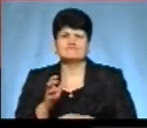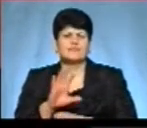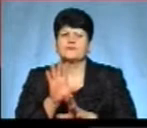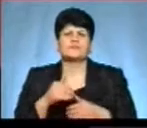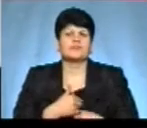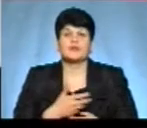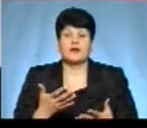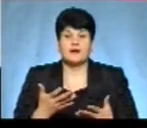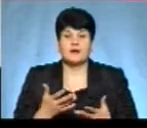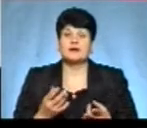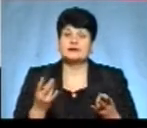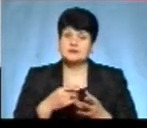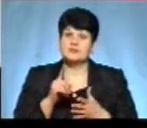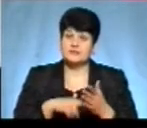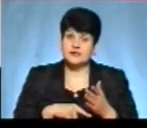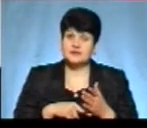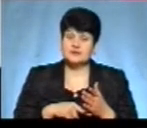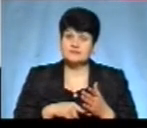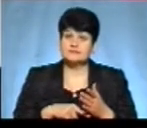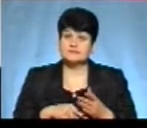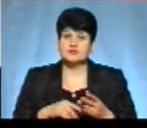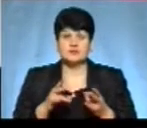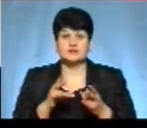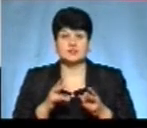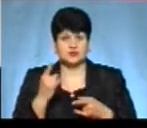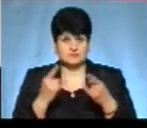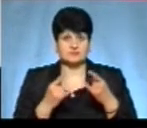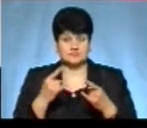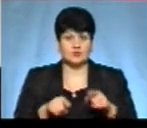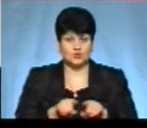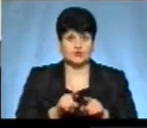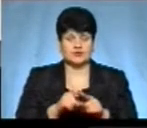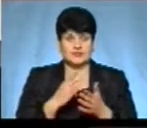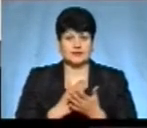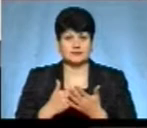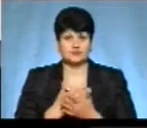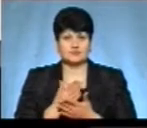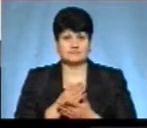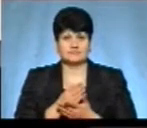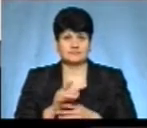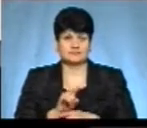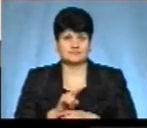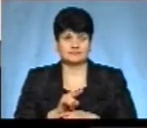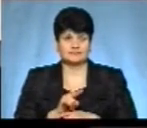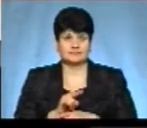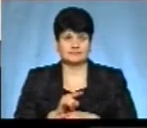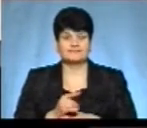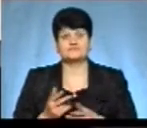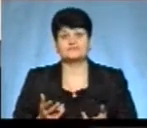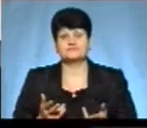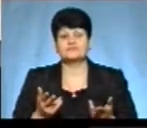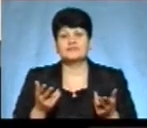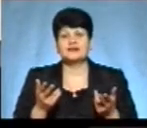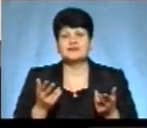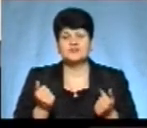чи варто довіряти ЗМІ? Чи телеканали також вдаються до політичної маніпуляції? Звичайно, що